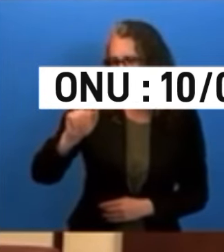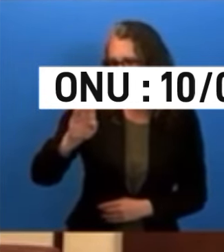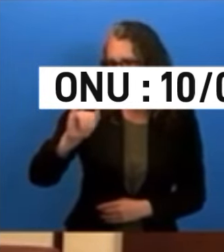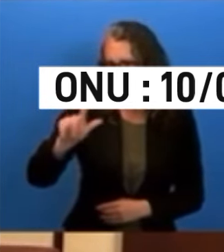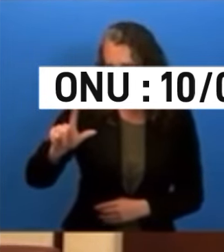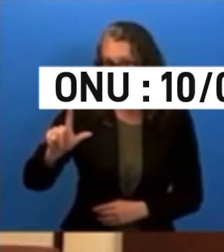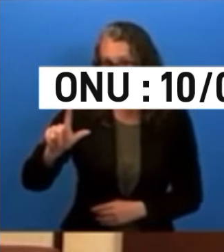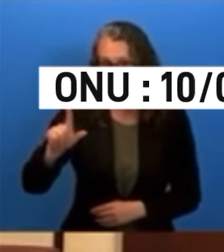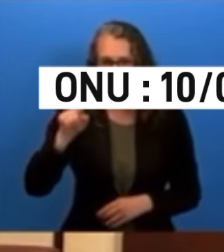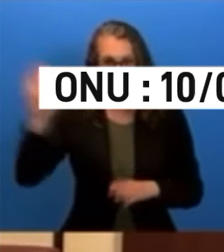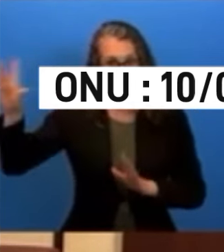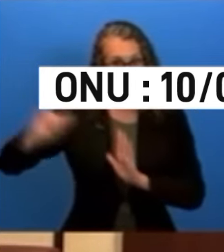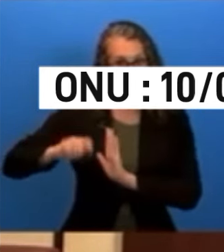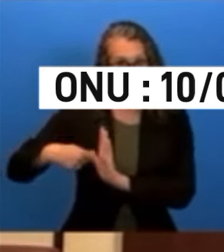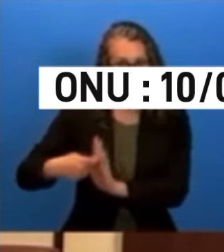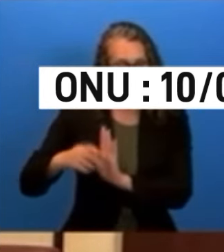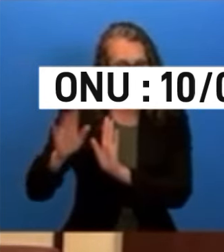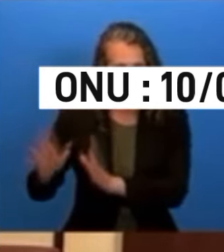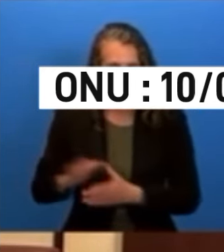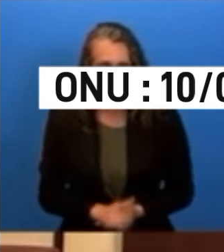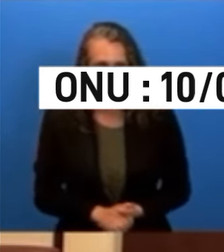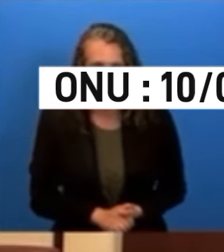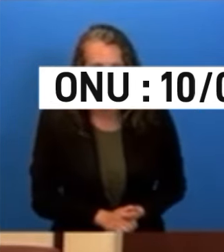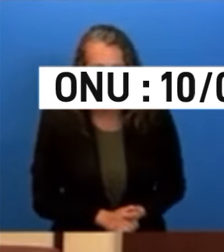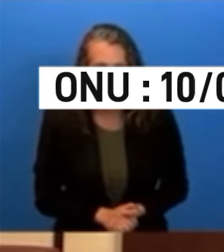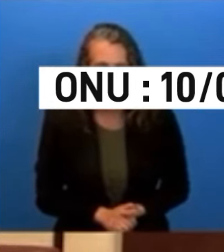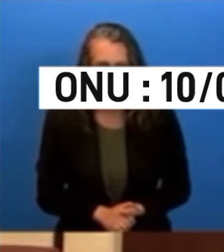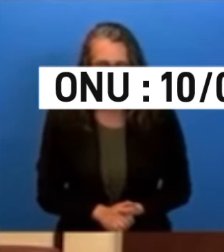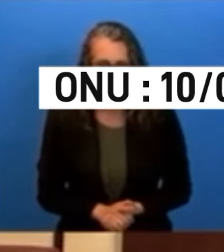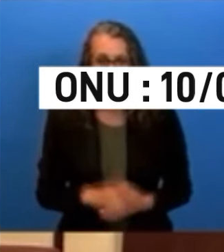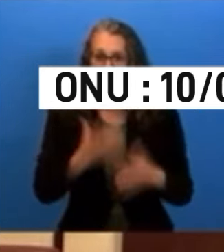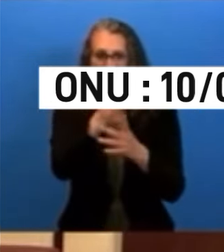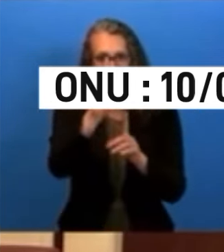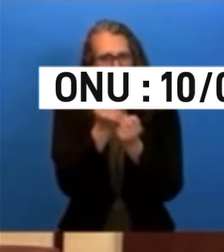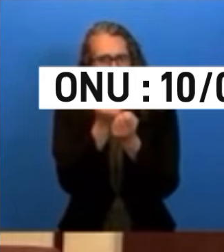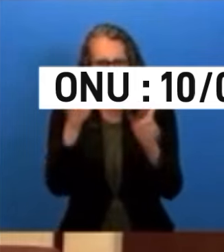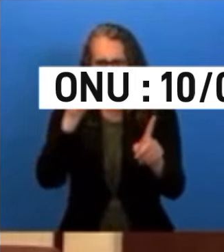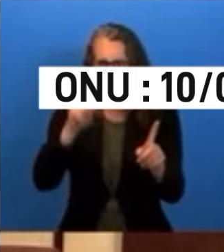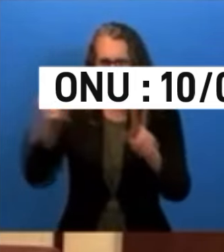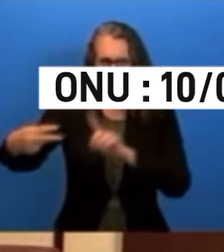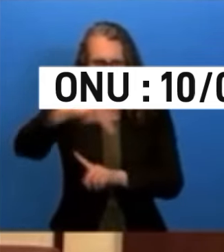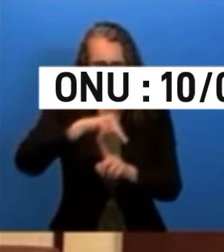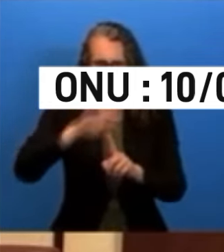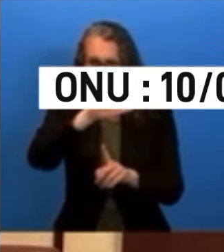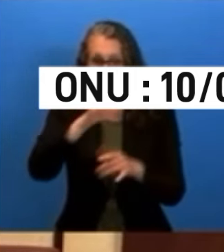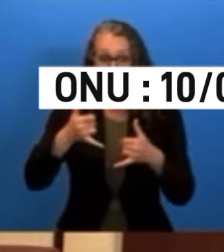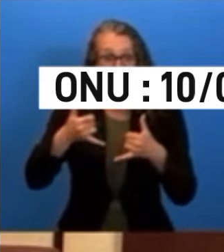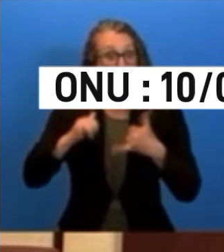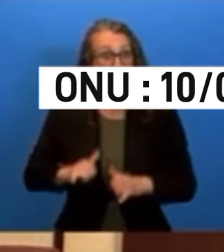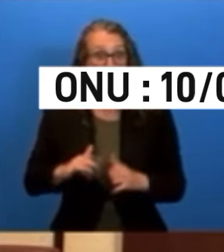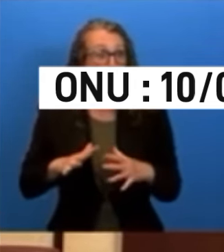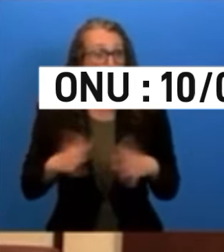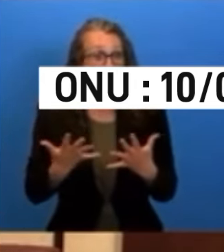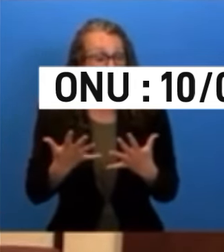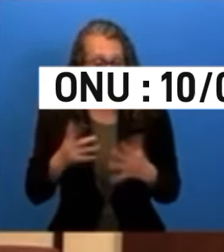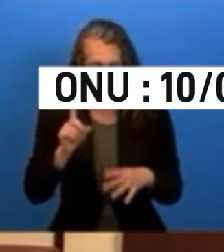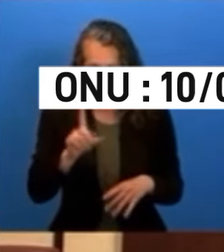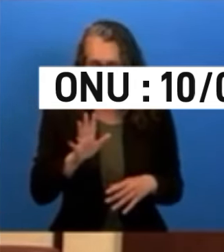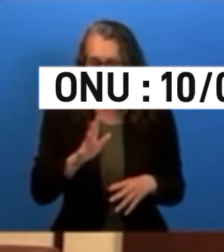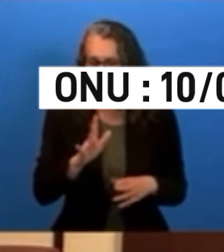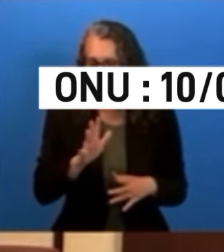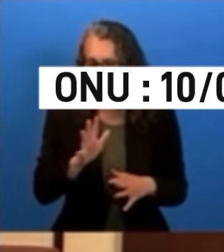أن تمحي أثار القبائل، فلديها جدول أعمال بمحو هذه المجموعة من الشعوب الأصلية. على سبيل